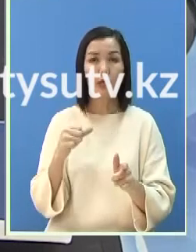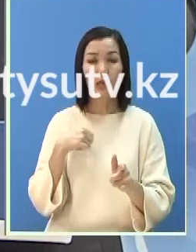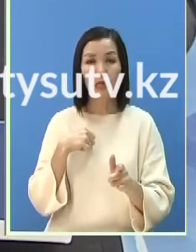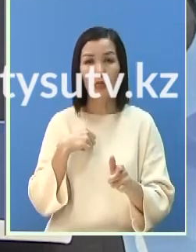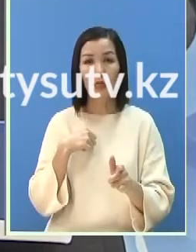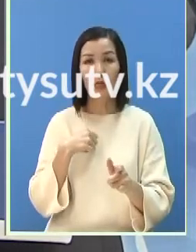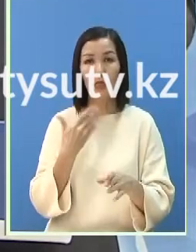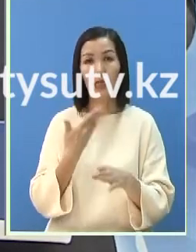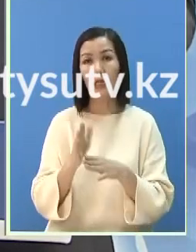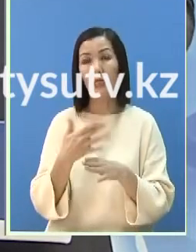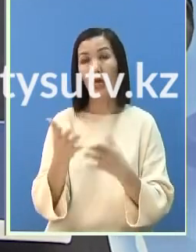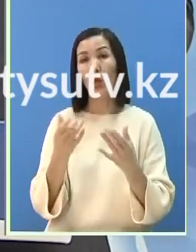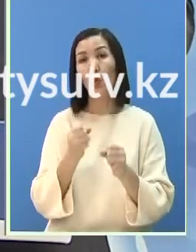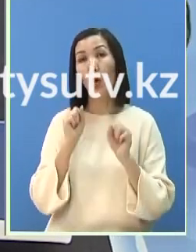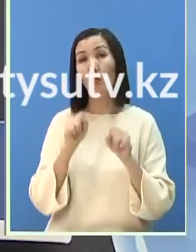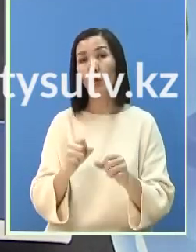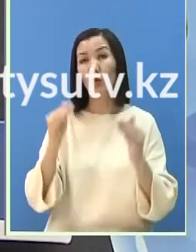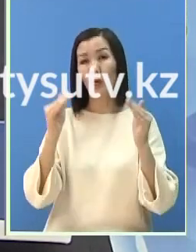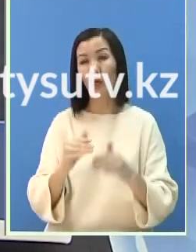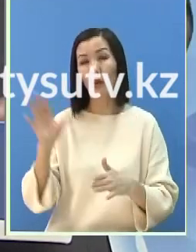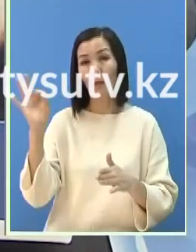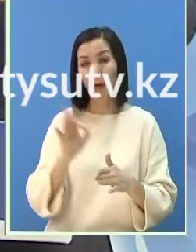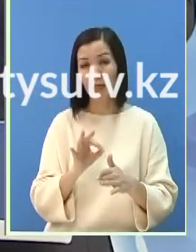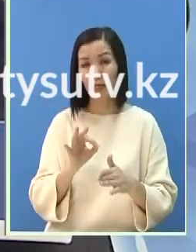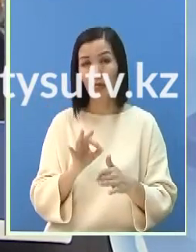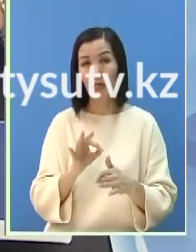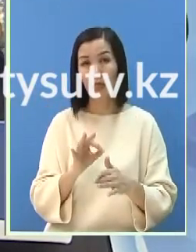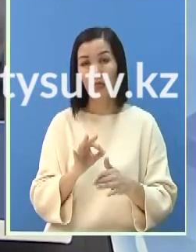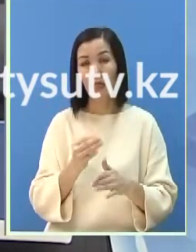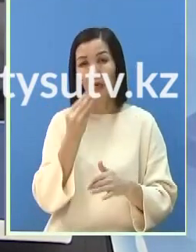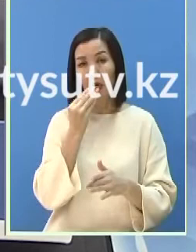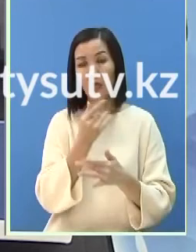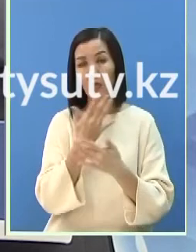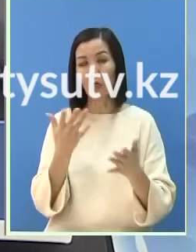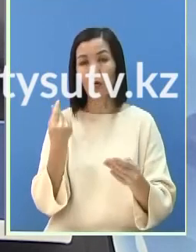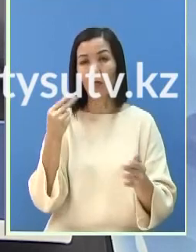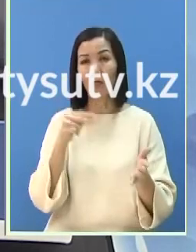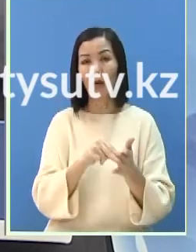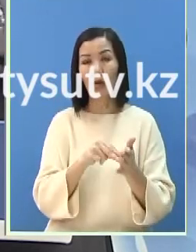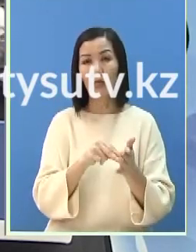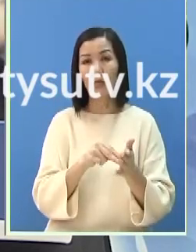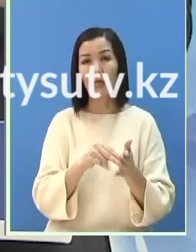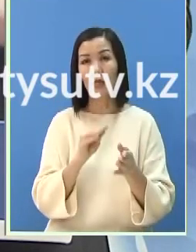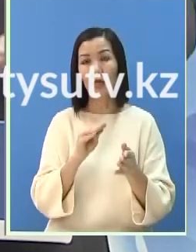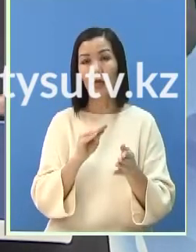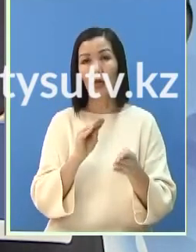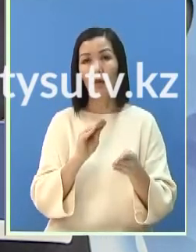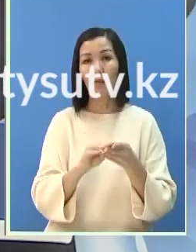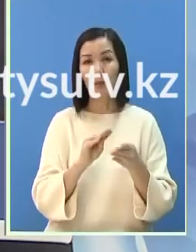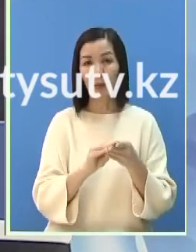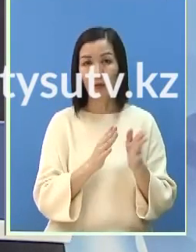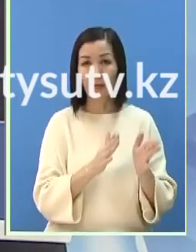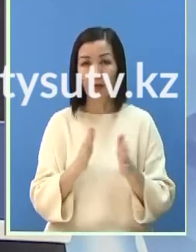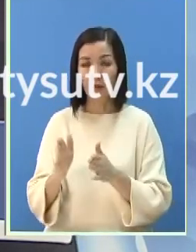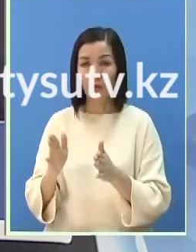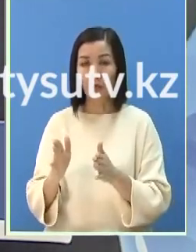өздерінің несие алуға болады. Төмен пайызда несие алып, жаңағы осы азық-түліктің бағасын ырықтандыруға бірден бір жолы